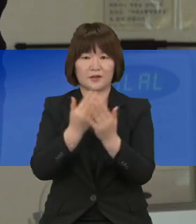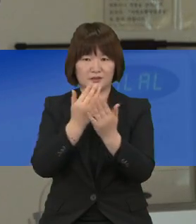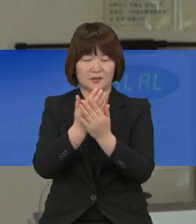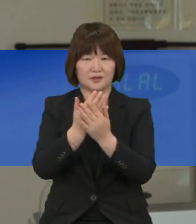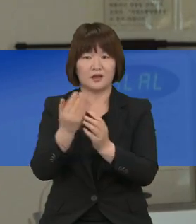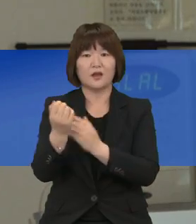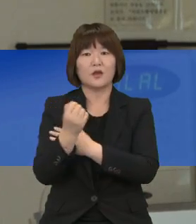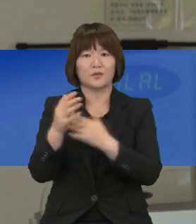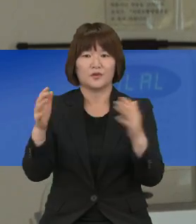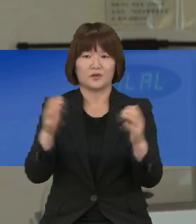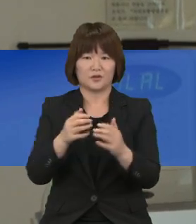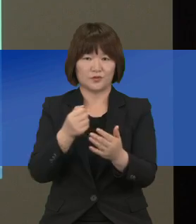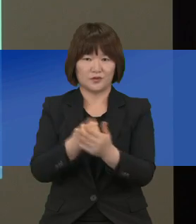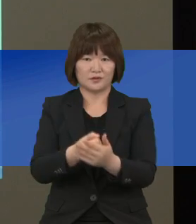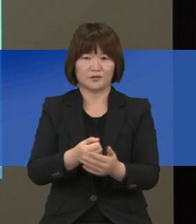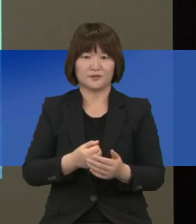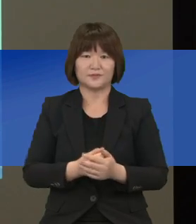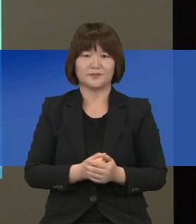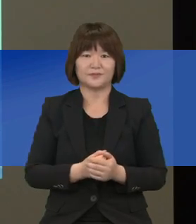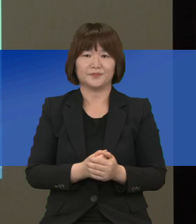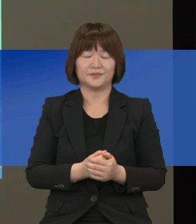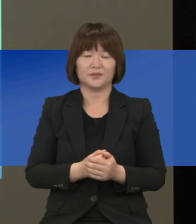데 적극 협력하기로 했습니다.